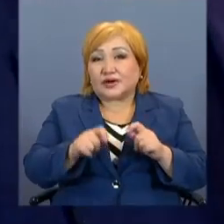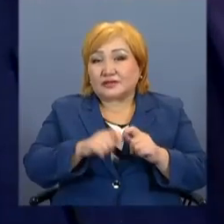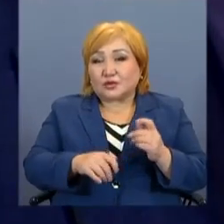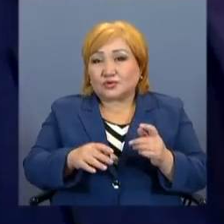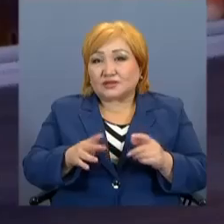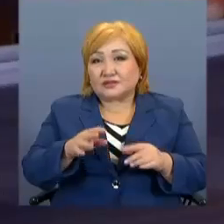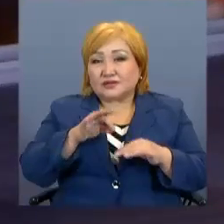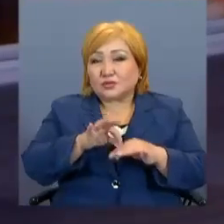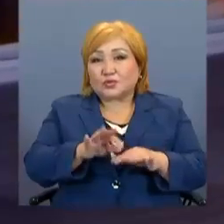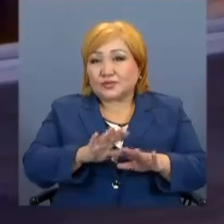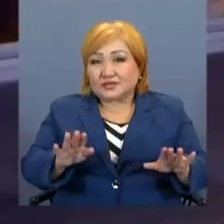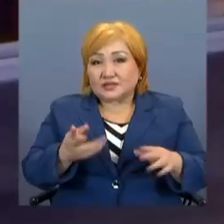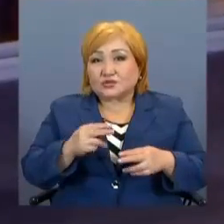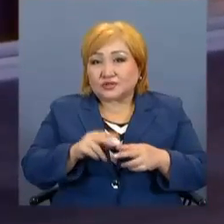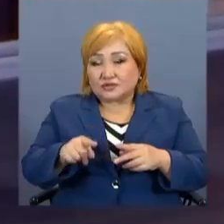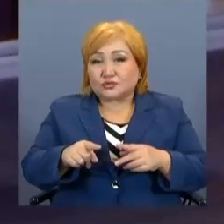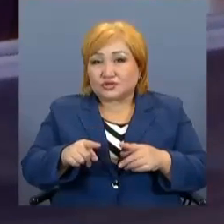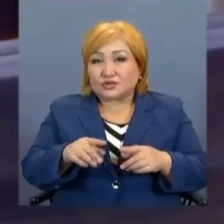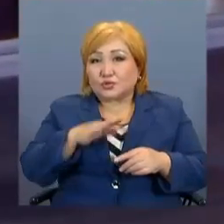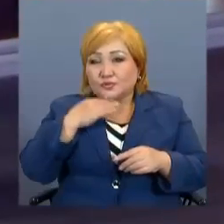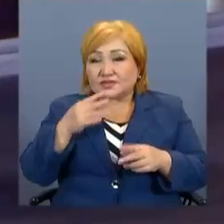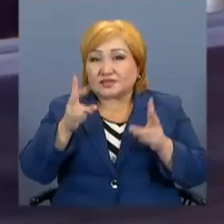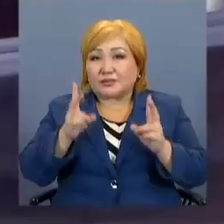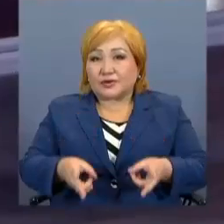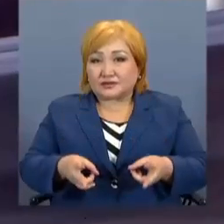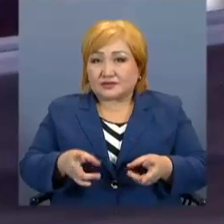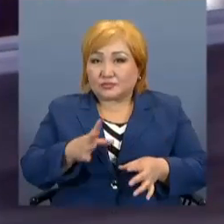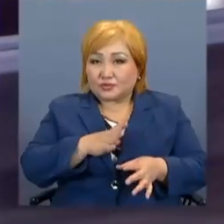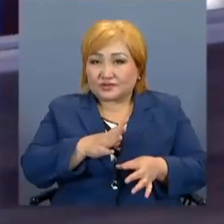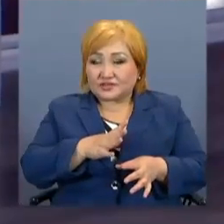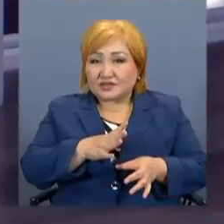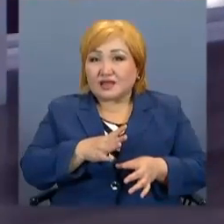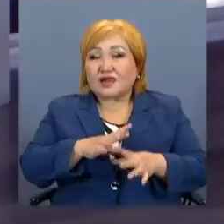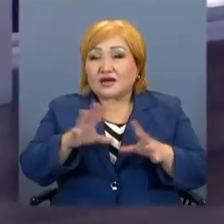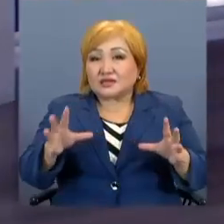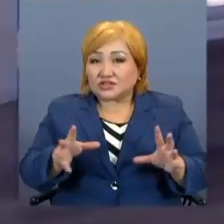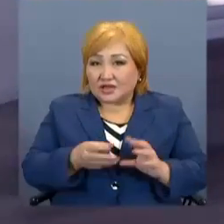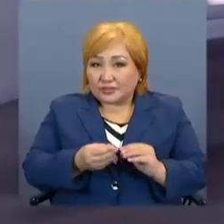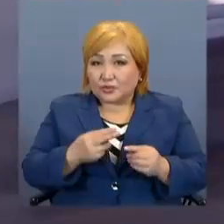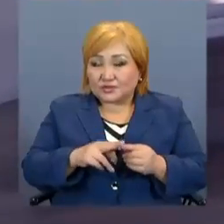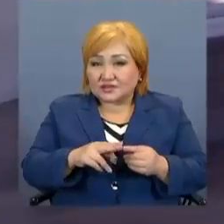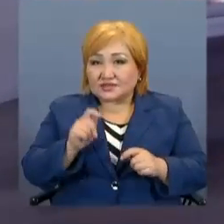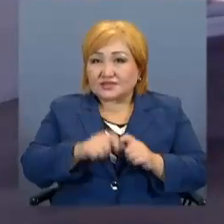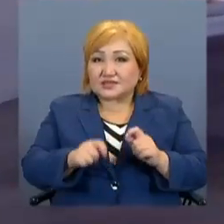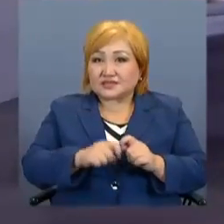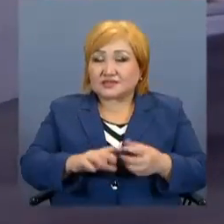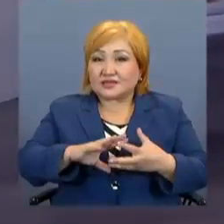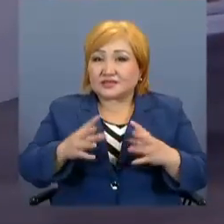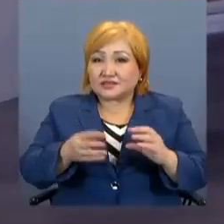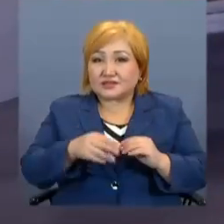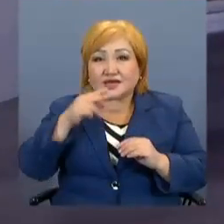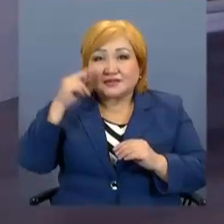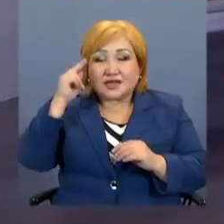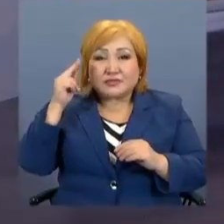өтпей отырады. Осы жерінен көп анықталып отыр. Жалпы дәл осы тексерістік нәтижесінде Қытай мен Қазақстан арасында